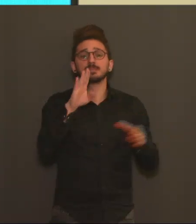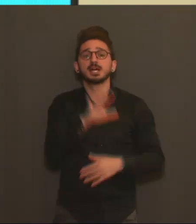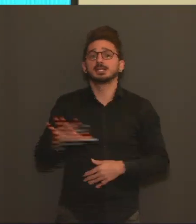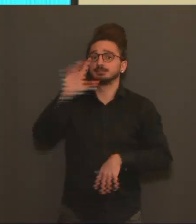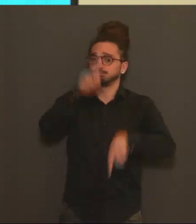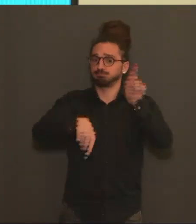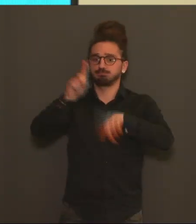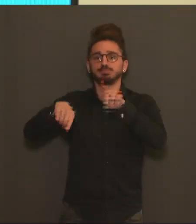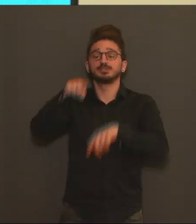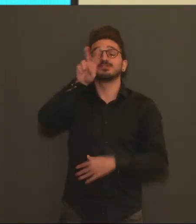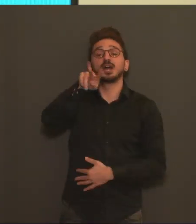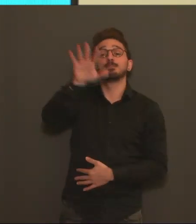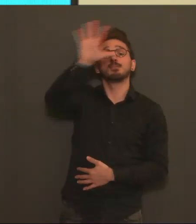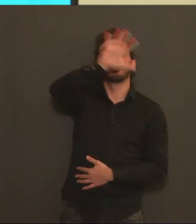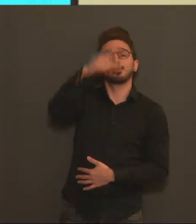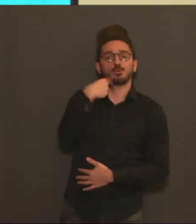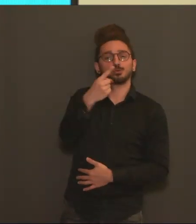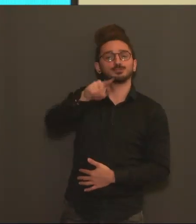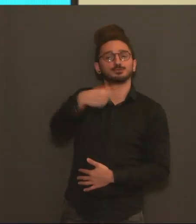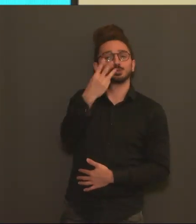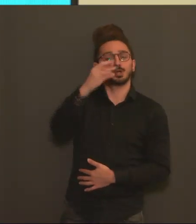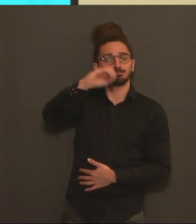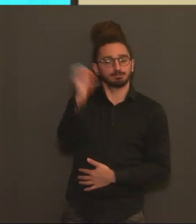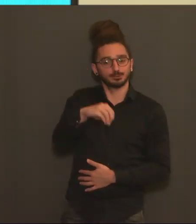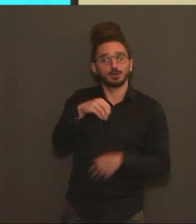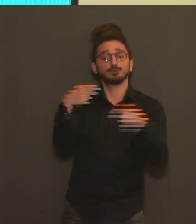de 18,5% et en Wallonie de